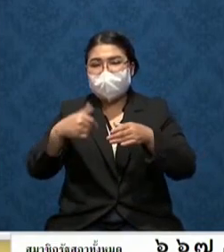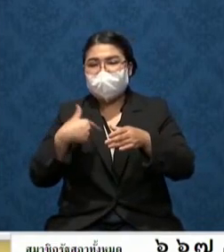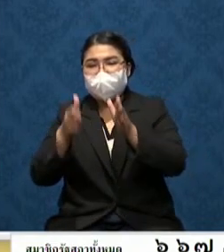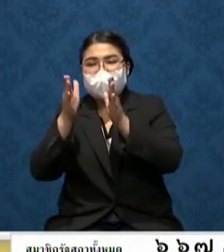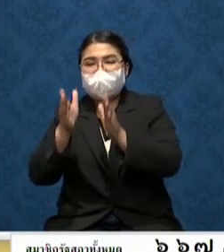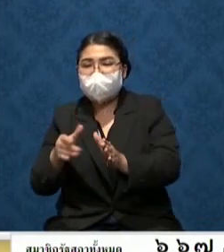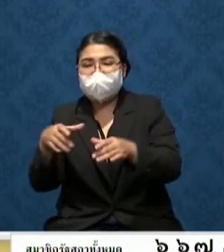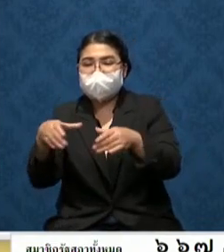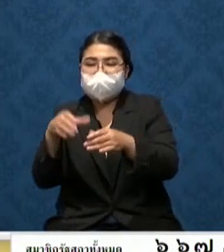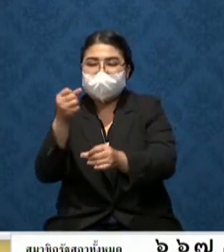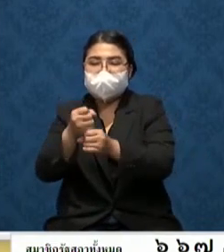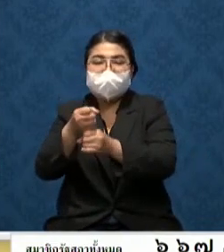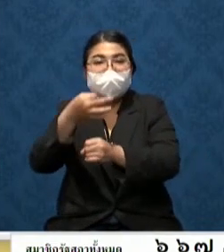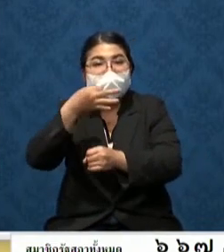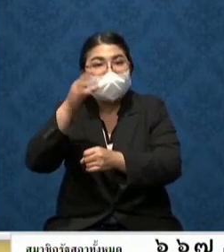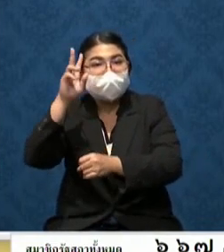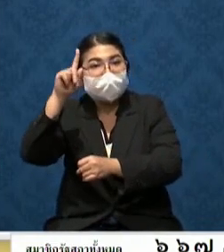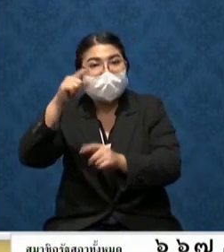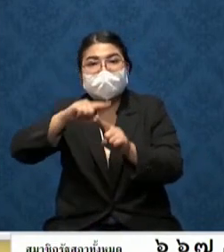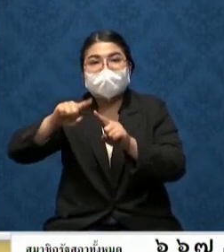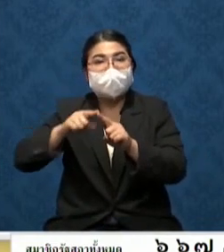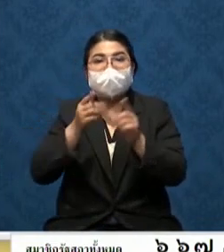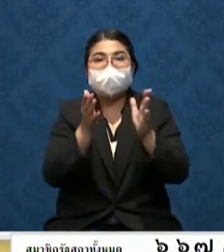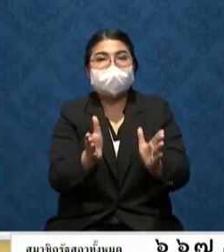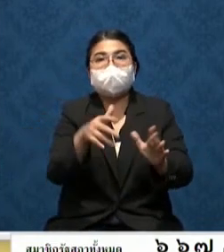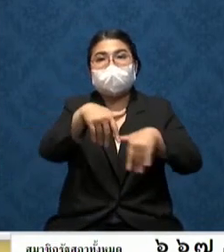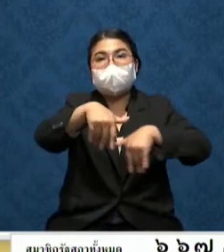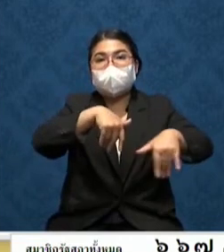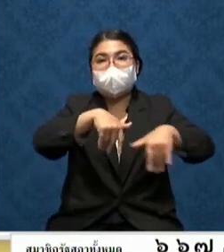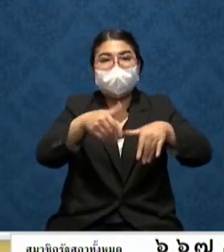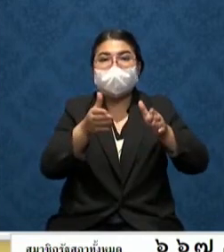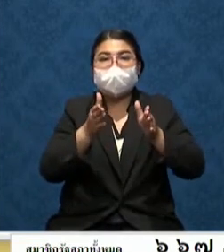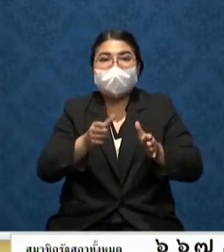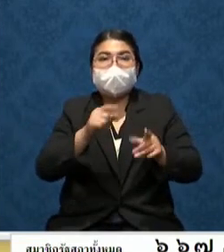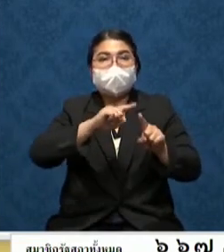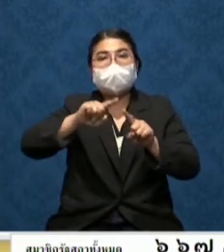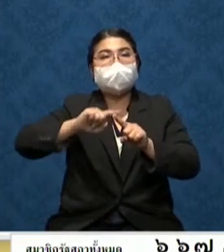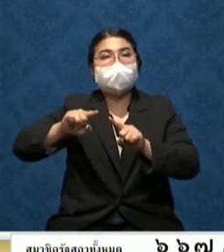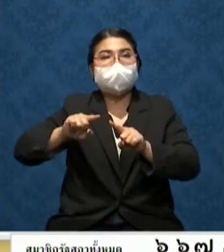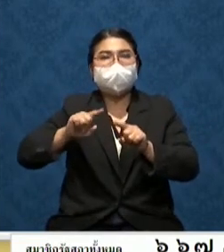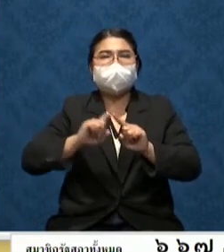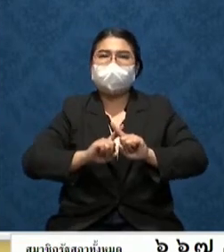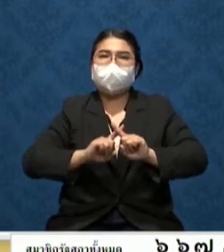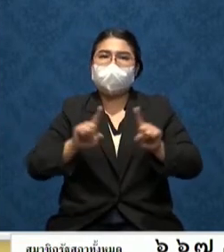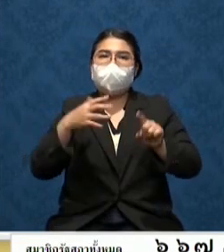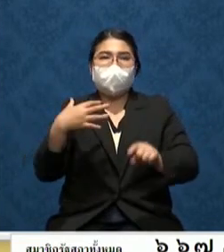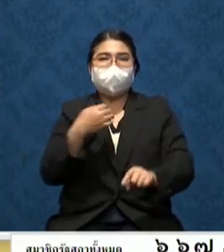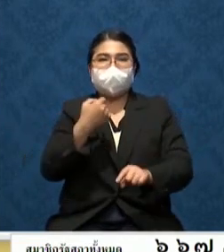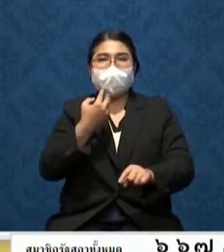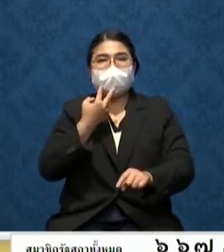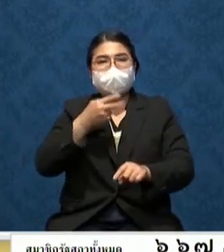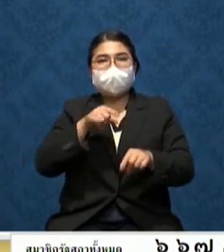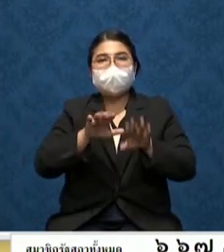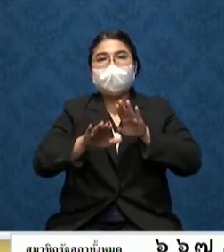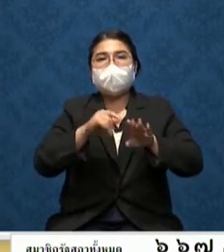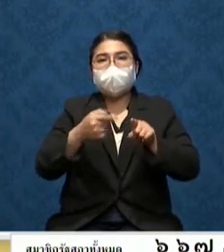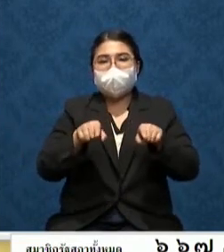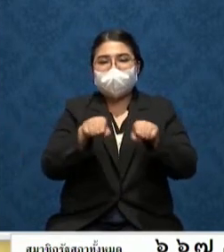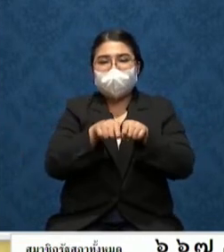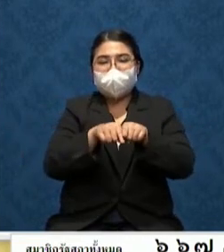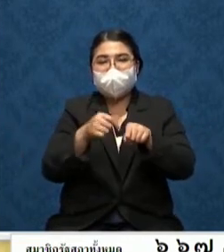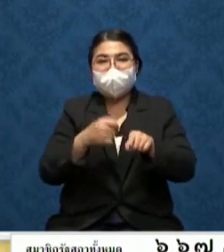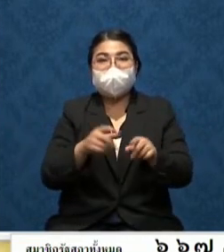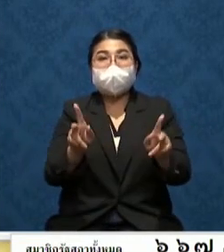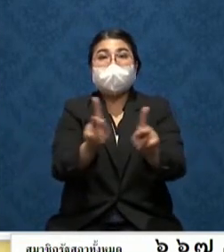มนชนและก็ทั้งประชาชนผู้บริโธคสื่อแต่กลบมอำนาจ คัดเลือกกรรมการ